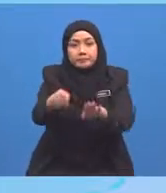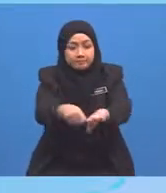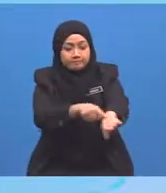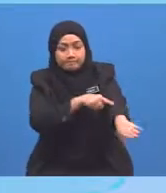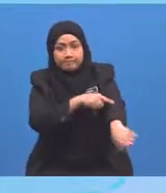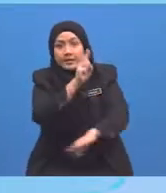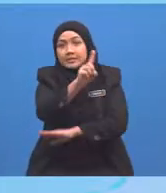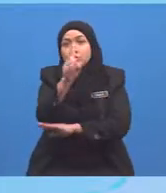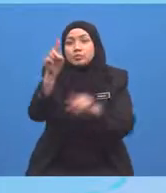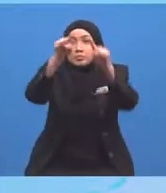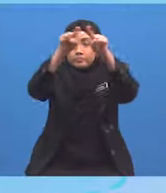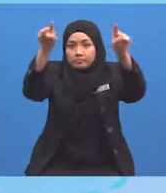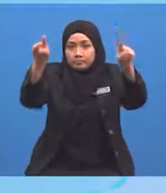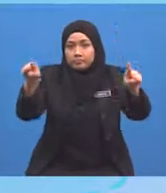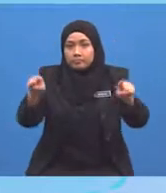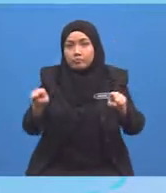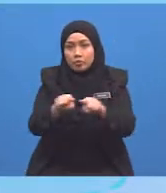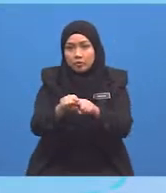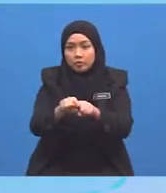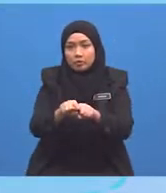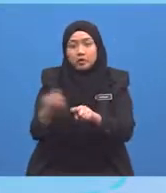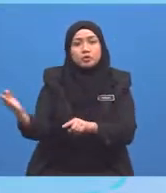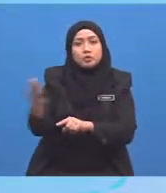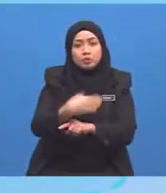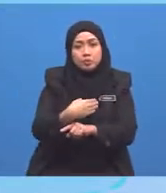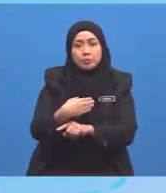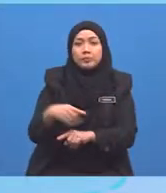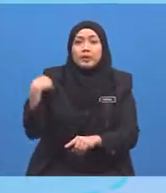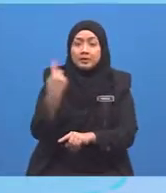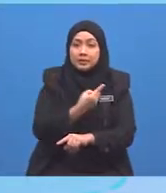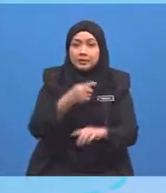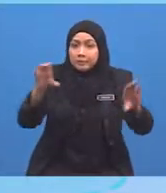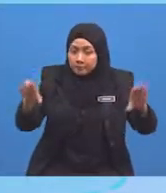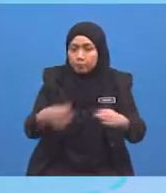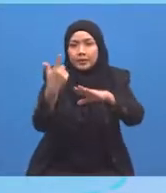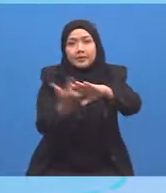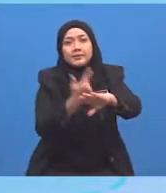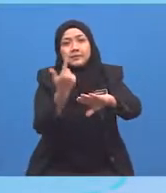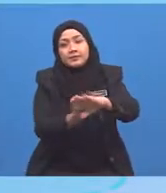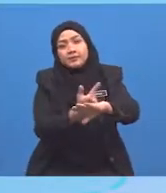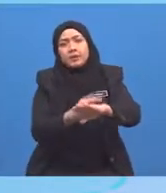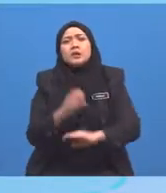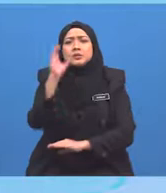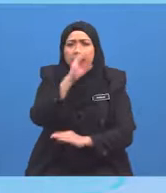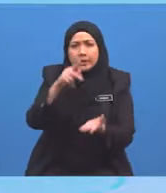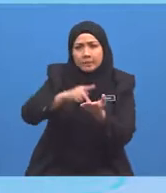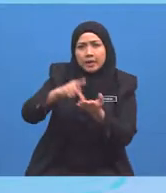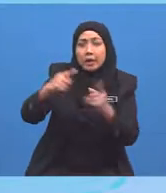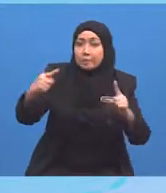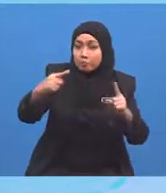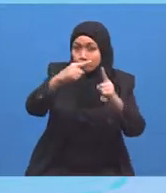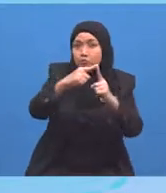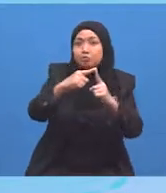dibahagi dengan 2, di mana pemboleh ubah n mewakili